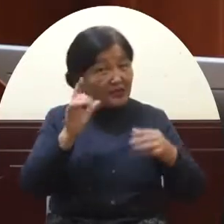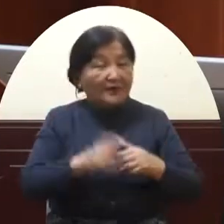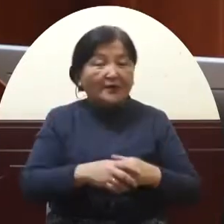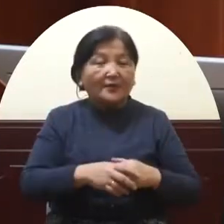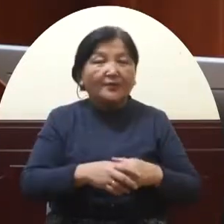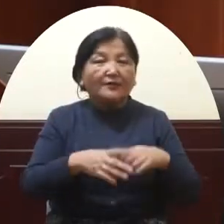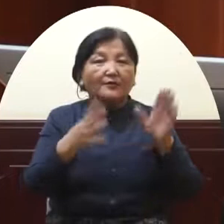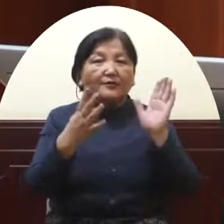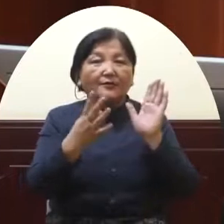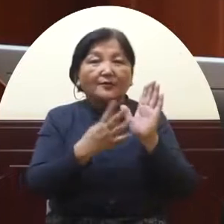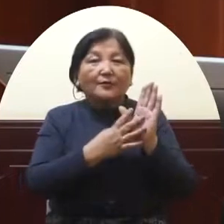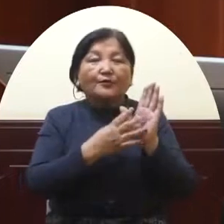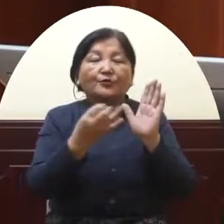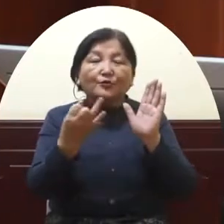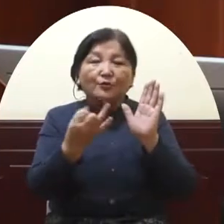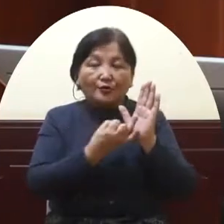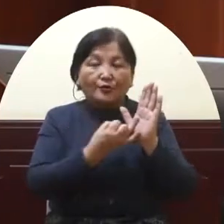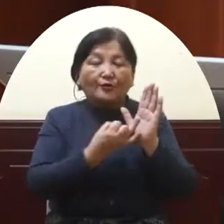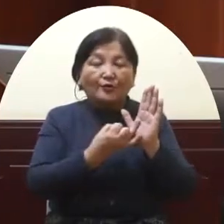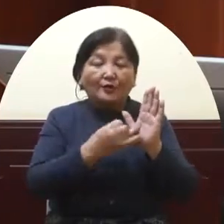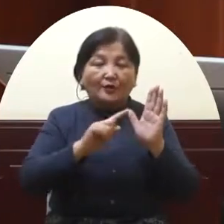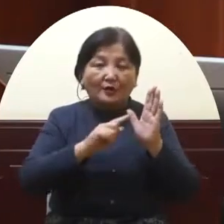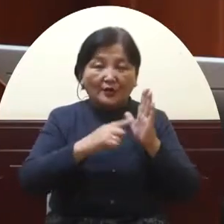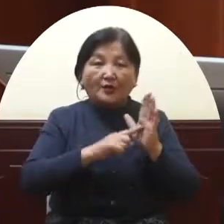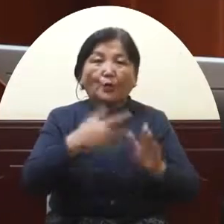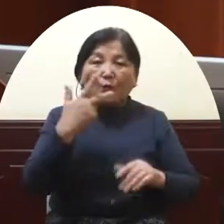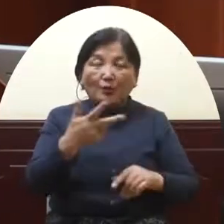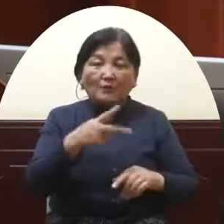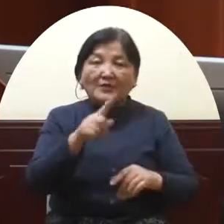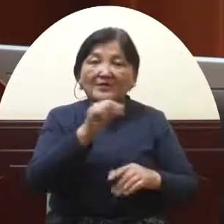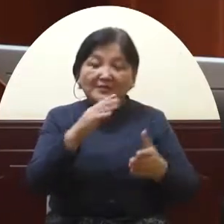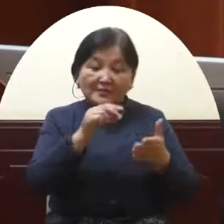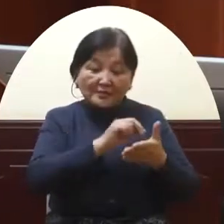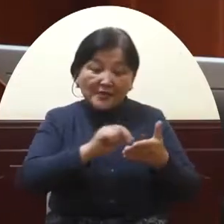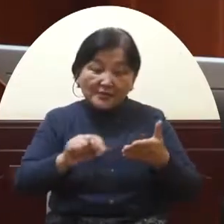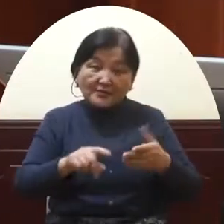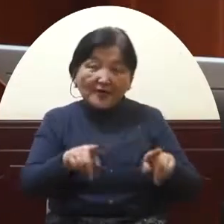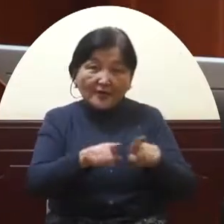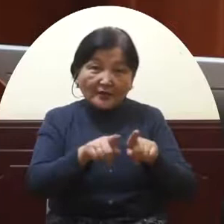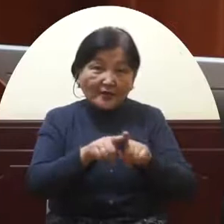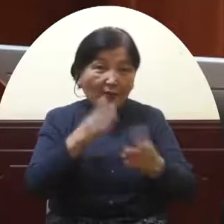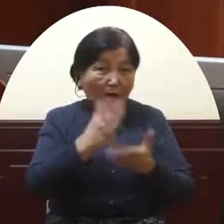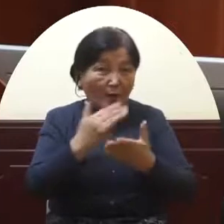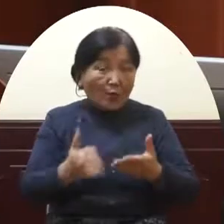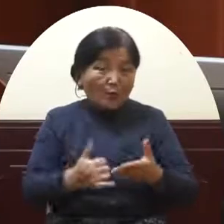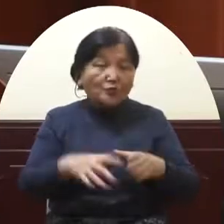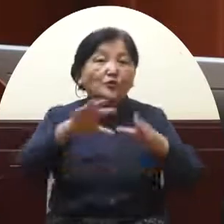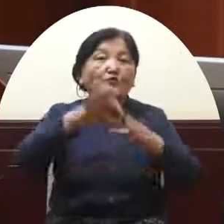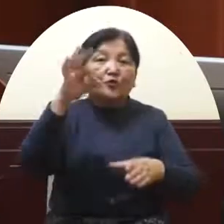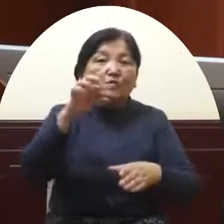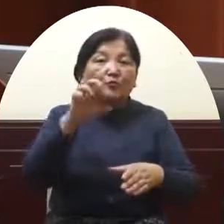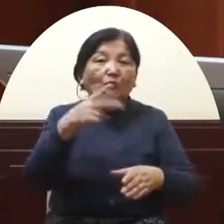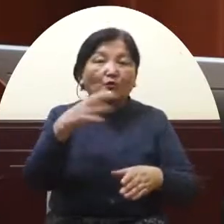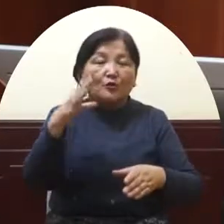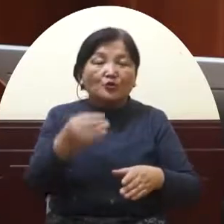дугаар зүйлийн 97-гийн 3 заасан хуулийн залтаараа цаашид явах уу? Эсвэл бүр сонголт болгож оруулах уу гэдэг асуудал